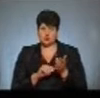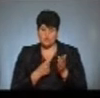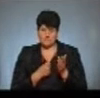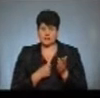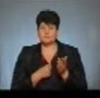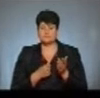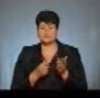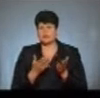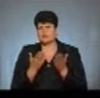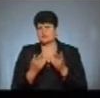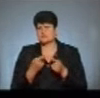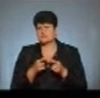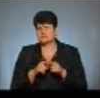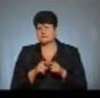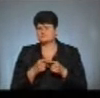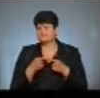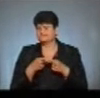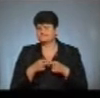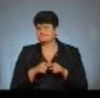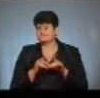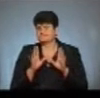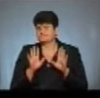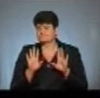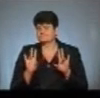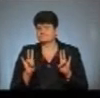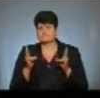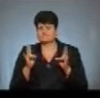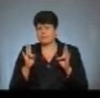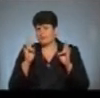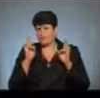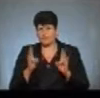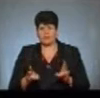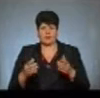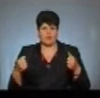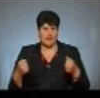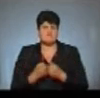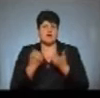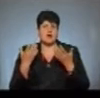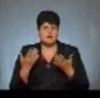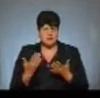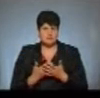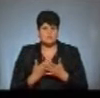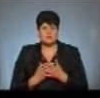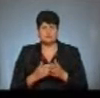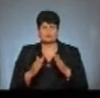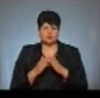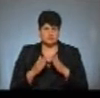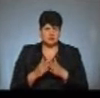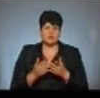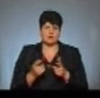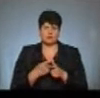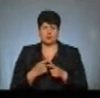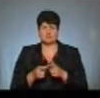це якась техногенна, скажімо, ну не катастрофа, а аварія, яка сталася в житловому будинку і